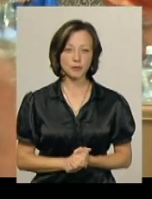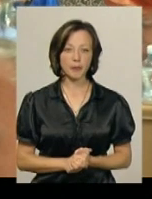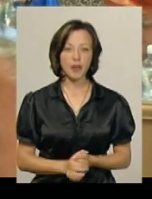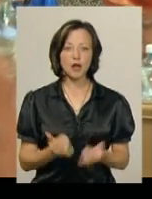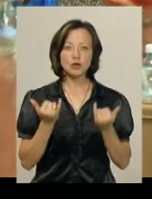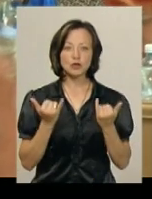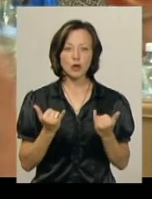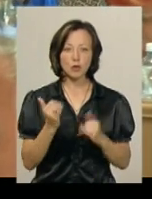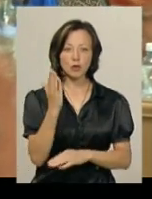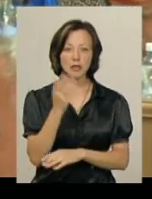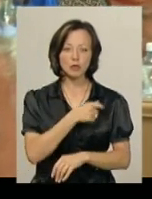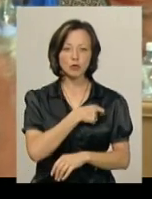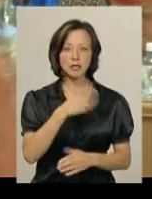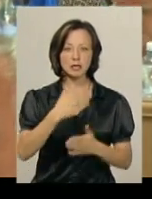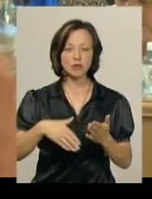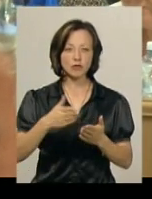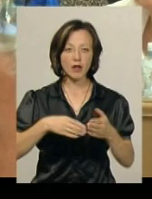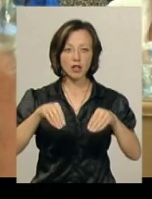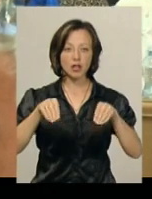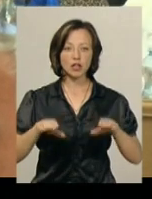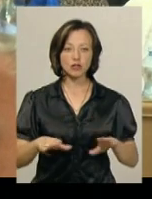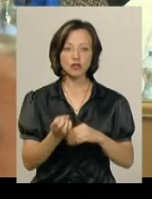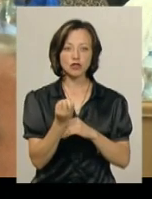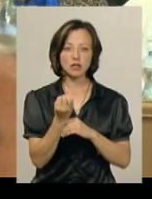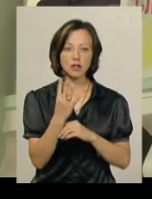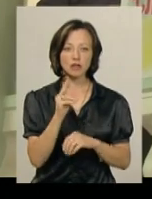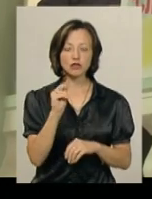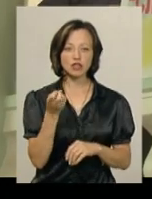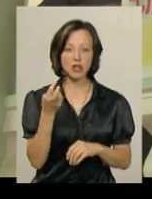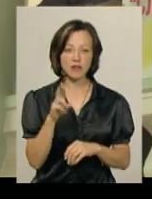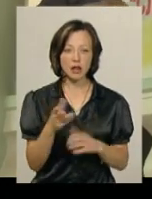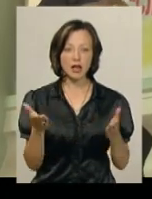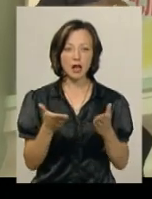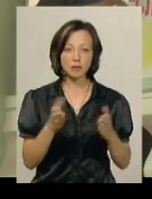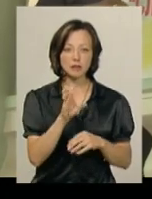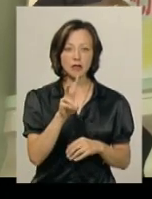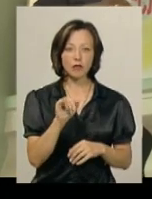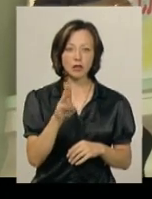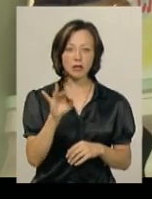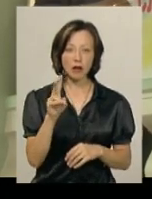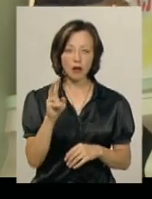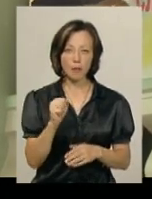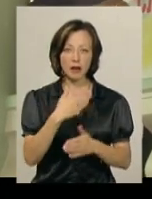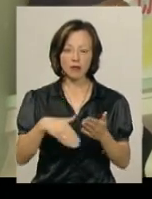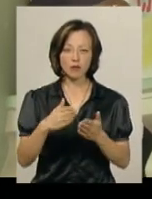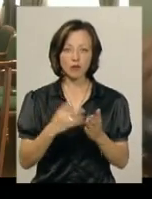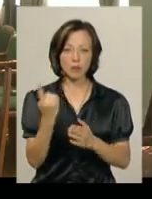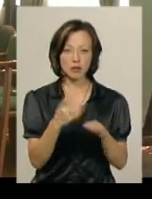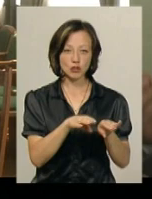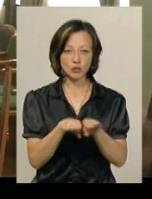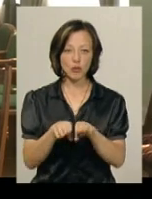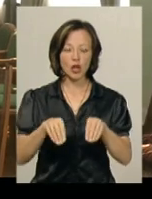Сьогоднішнім голосуванням депутати скасували рішення сесії від 14 червня, яким у Славотинці було ліквідовано перший ступінь.